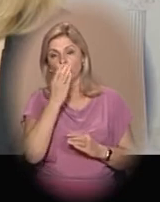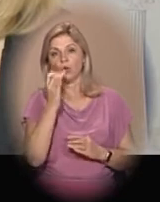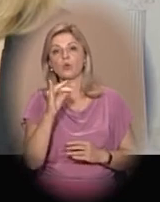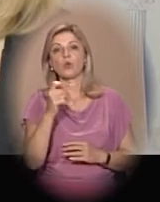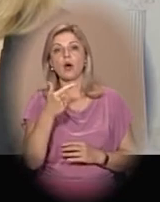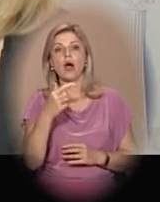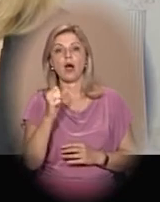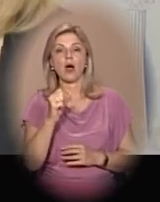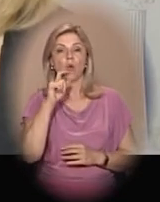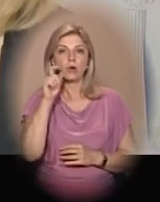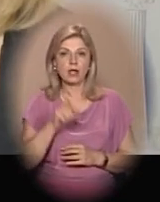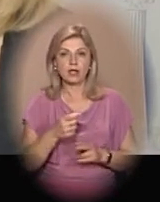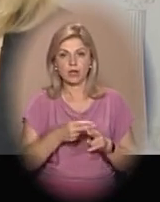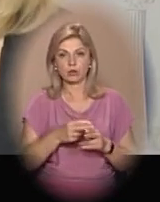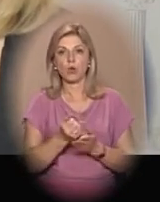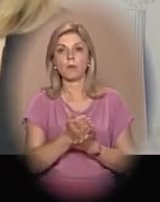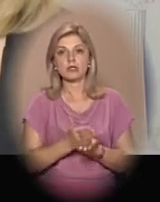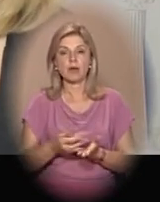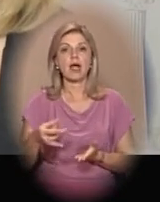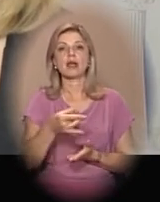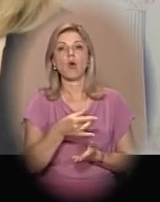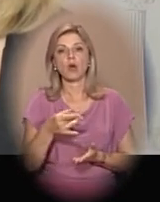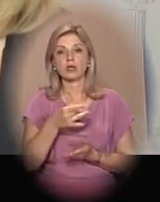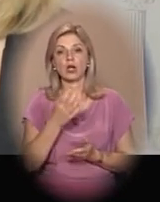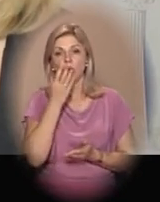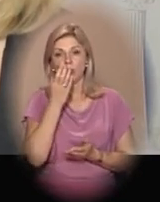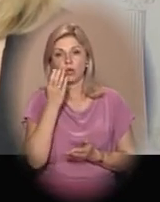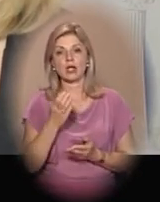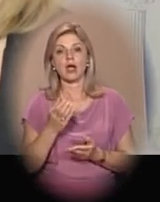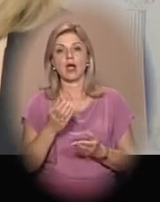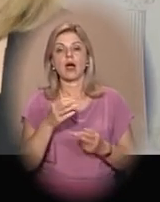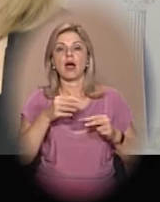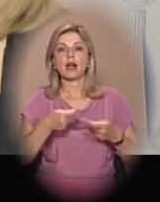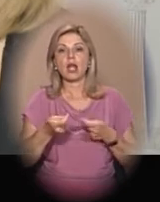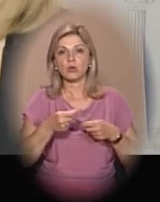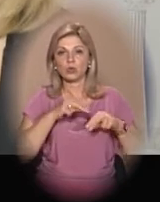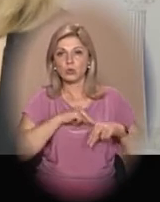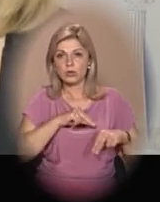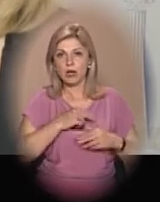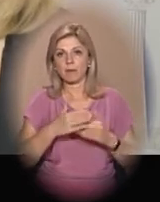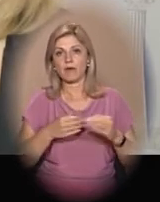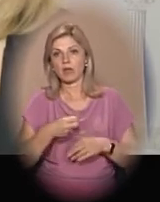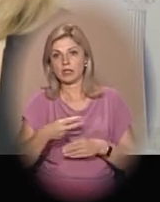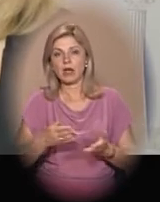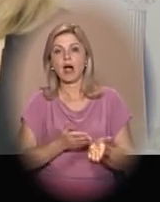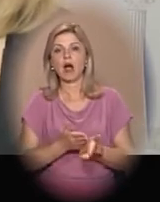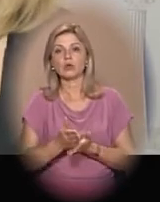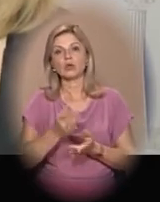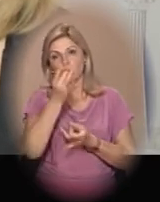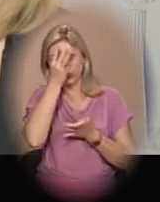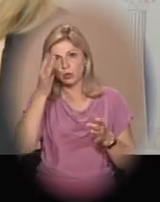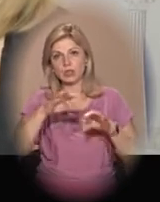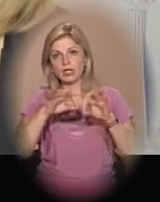який забезпечує саме регіональні південні ринки праці фахівцями галузі культури, мистецтва,